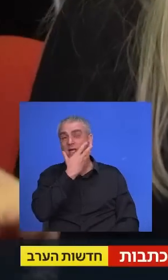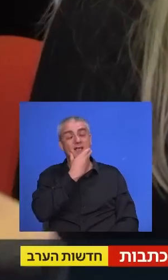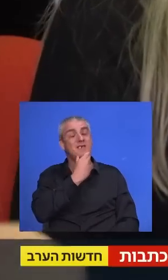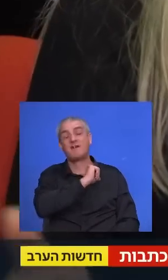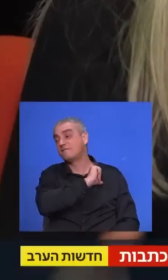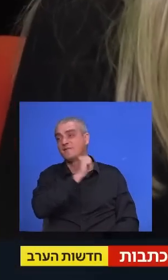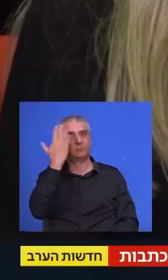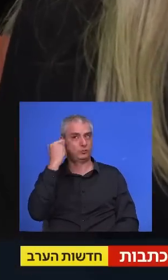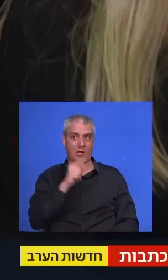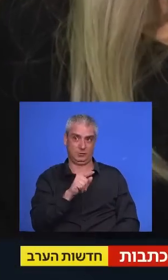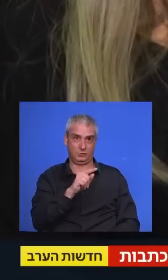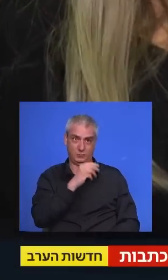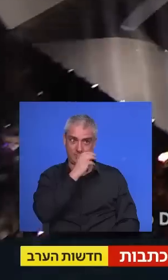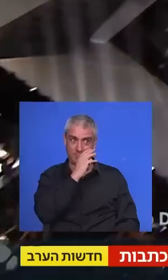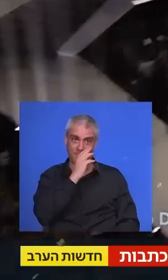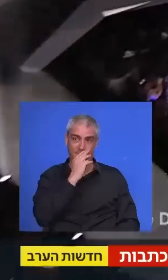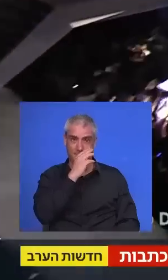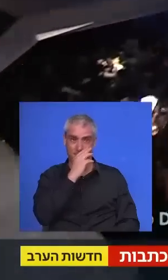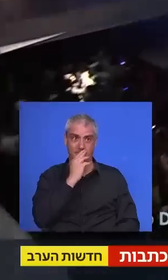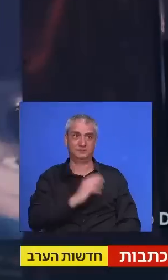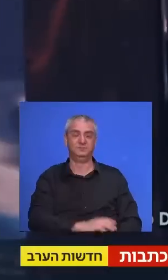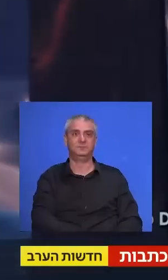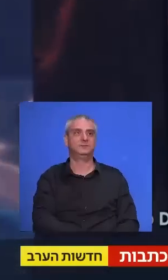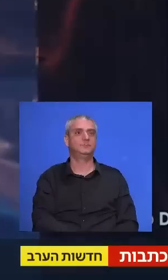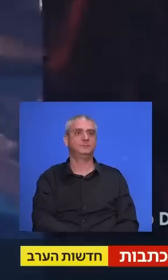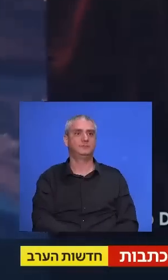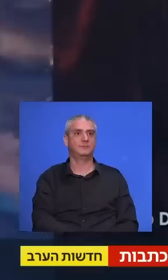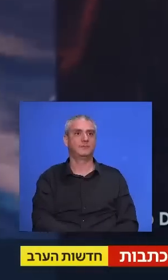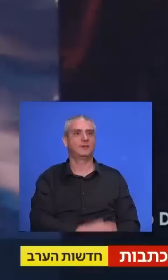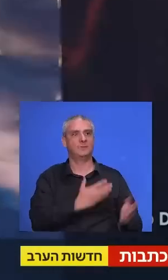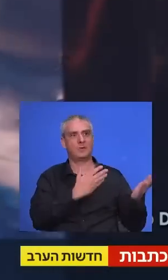היפים ביותר שהיו אי פעם.